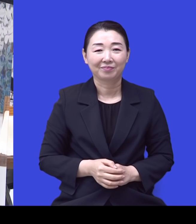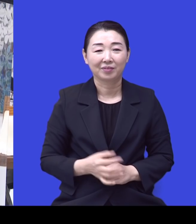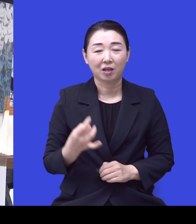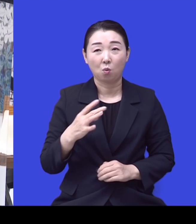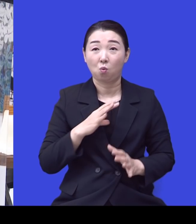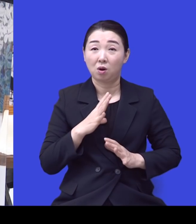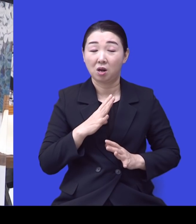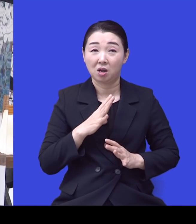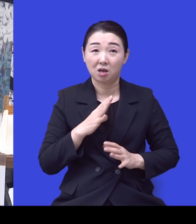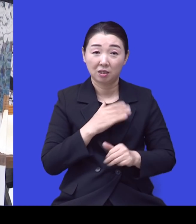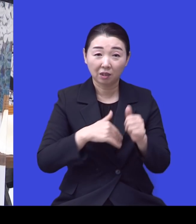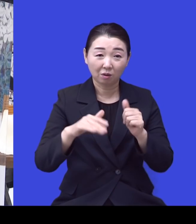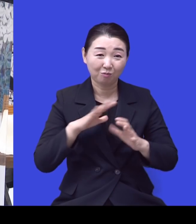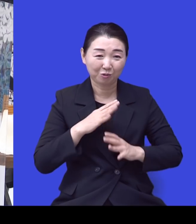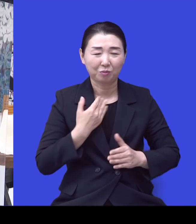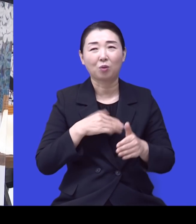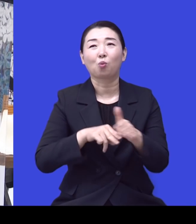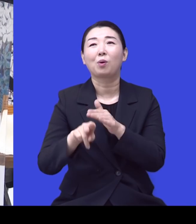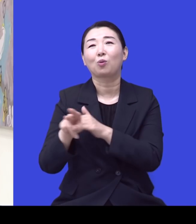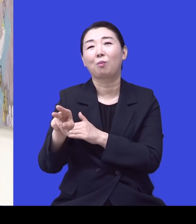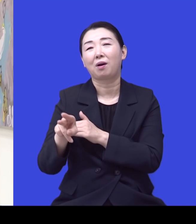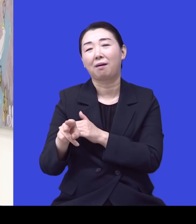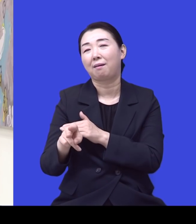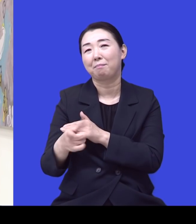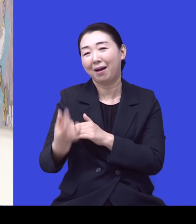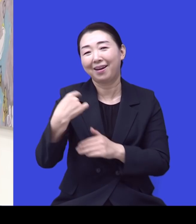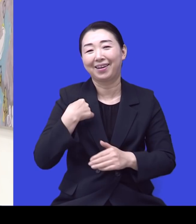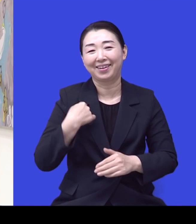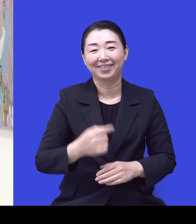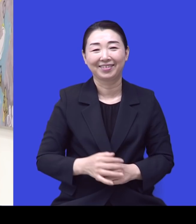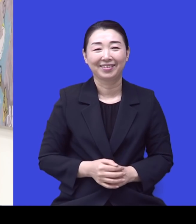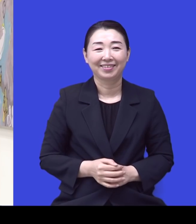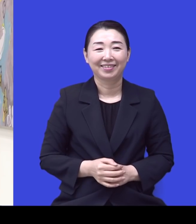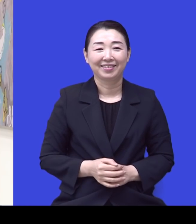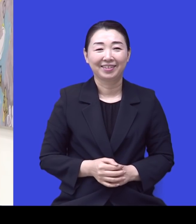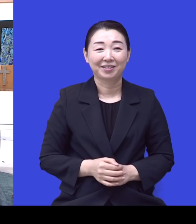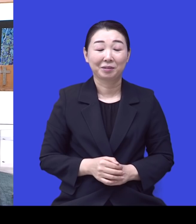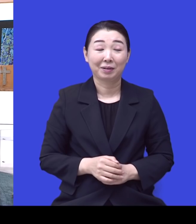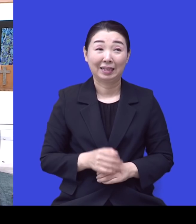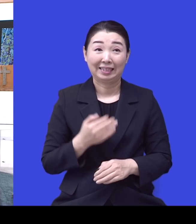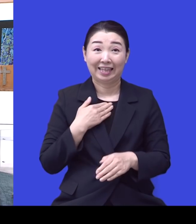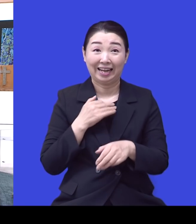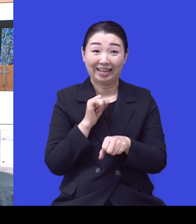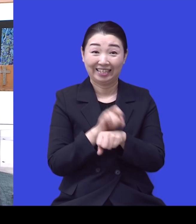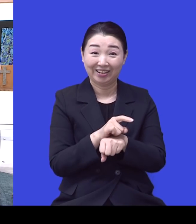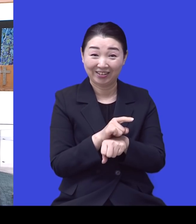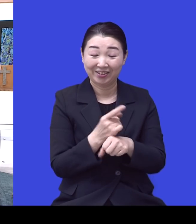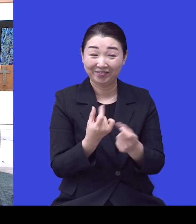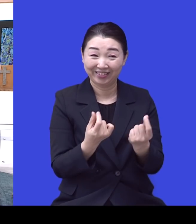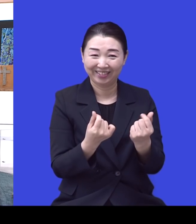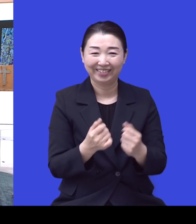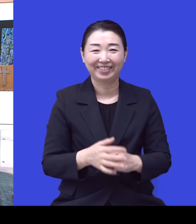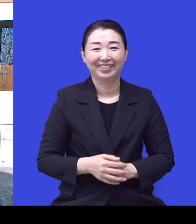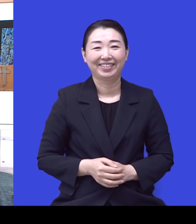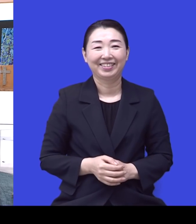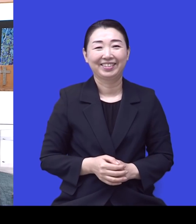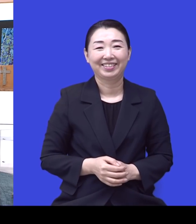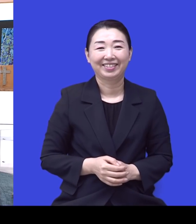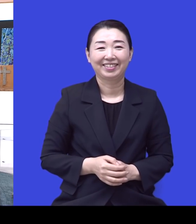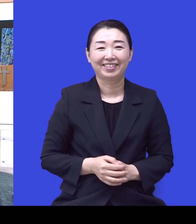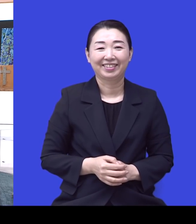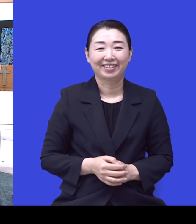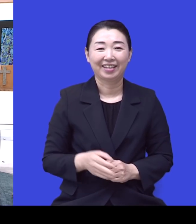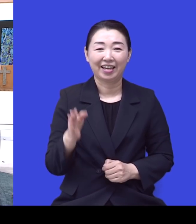무서운 상황이 되면 잘 도망가는 타입이거든요. 근데 저랑 성격이 좀 비슷하신 것 같아요. 근데